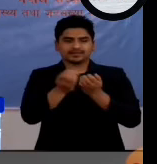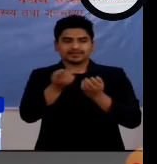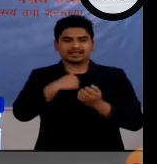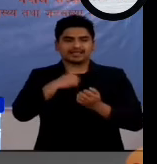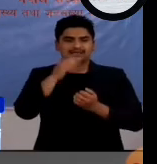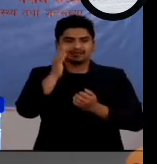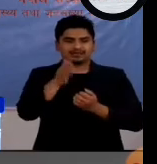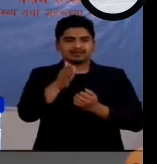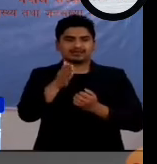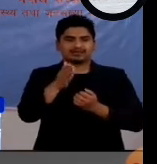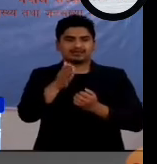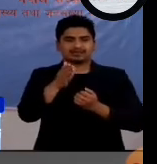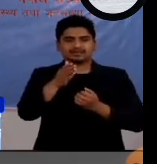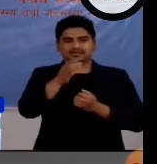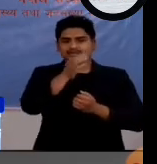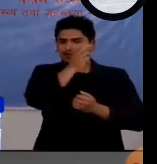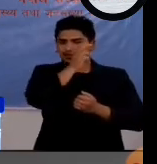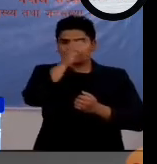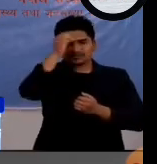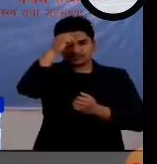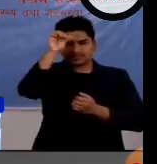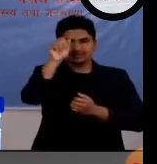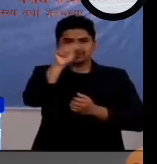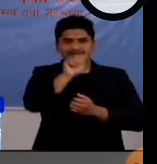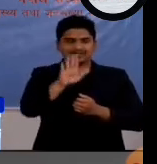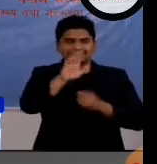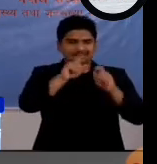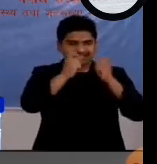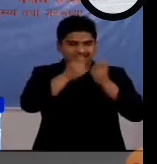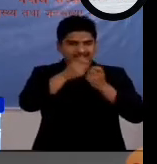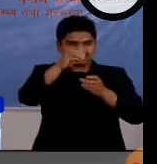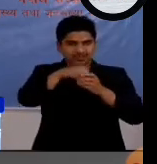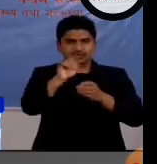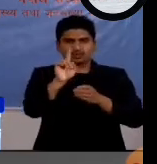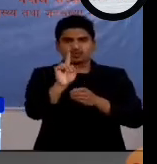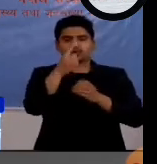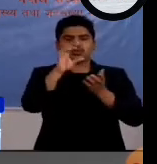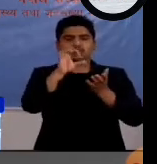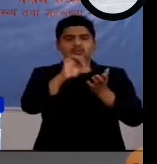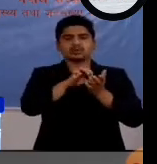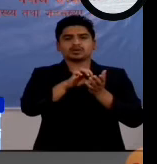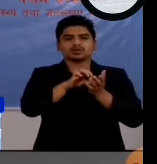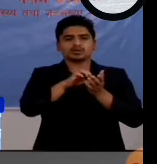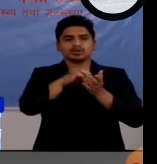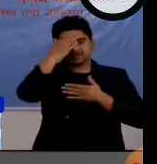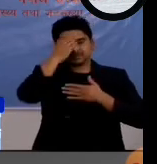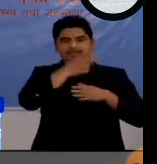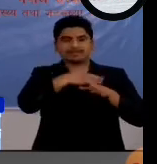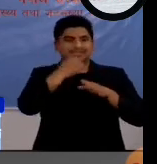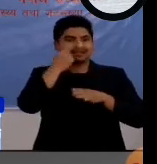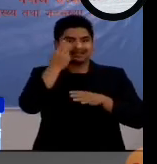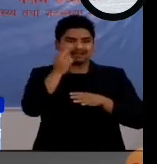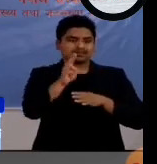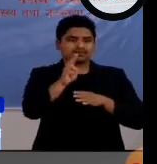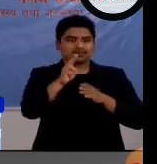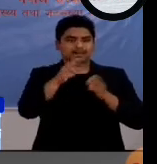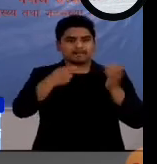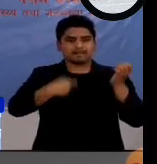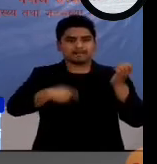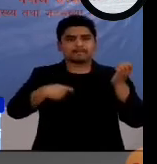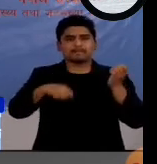त्यसैगरी हामीले सेरो रिजनमै दक्षिण पूर्व एसियाको रिजनमा पहिलो पटक संक्रमित यहाँ भेटिएको थियो माघ 9